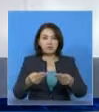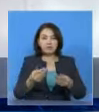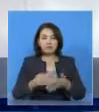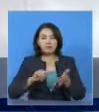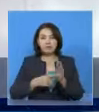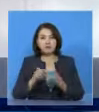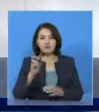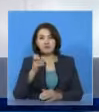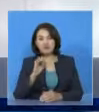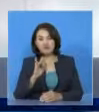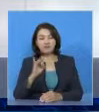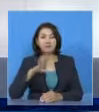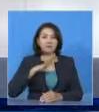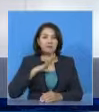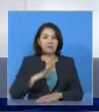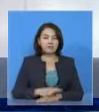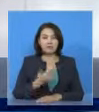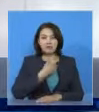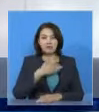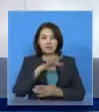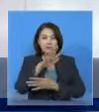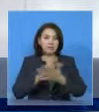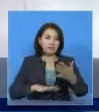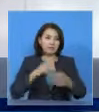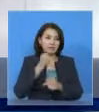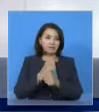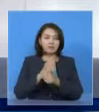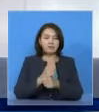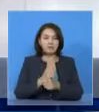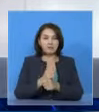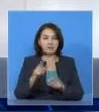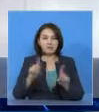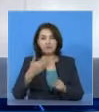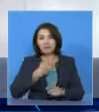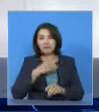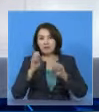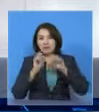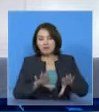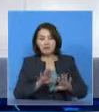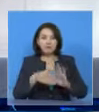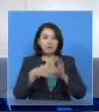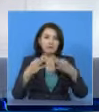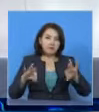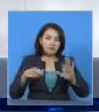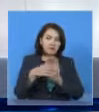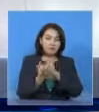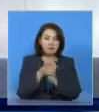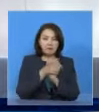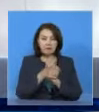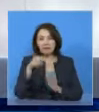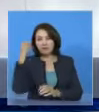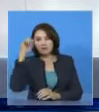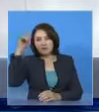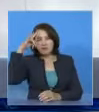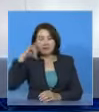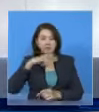UFC попасть. Хочу дальше продолжать. И хочу не бросать вольную борьбу, тоже стать чемпионом Казахстана